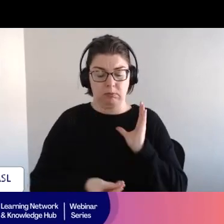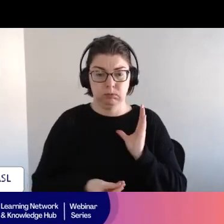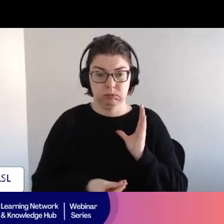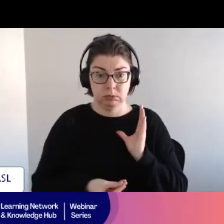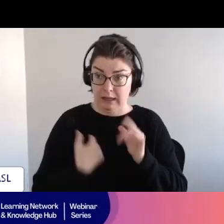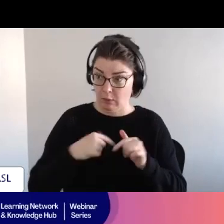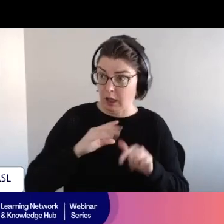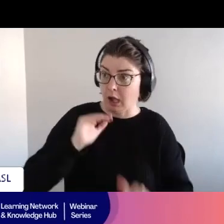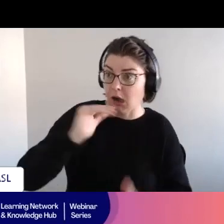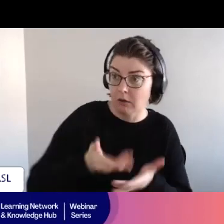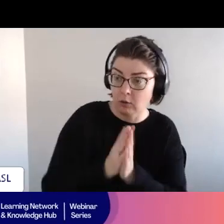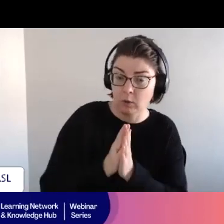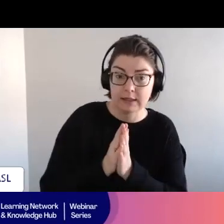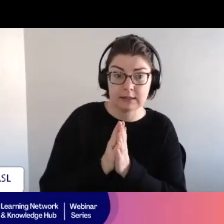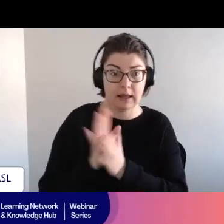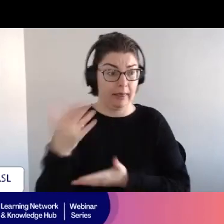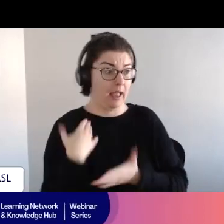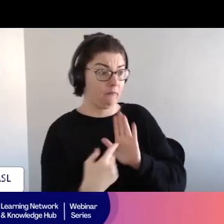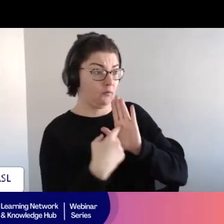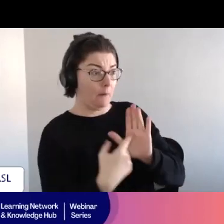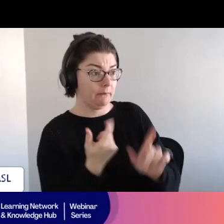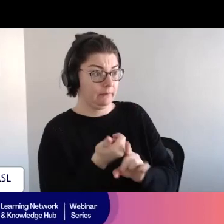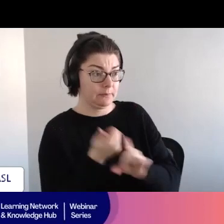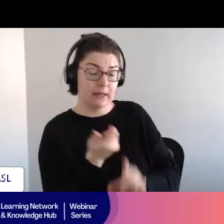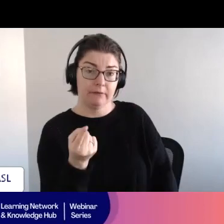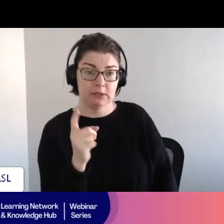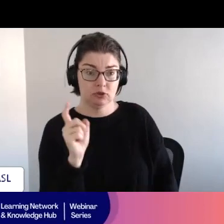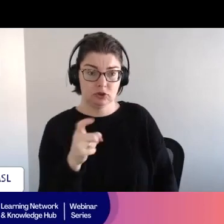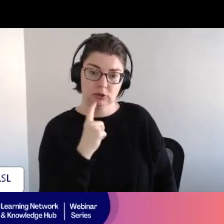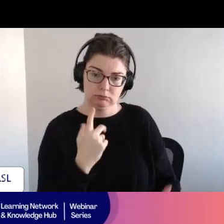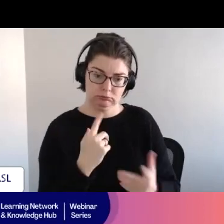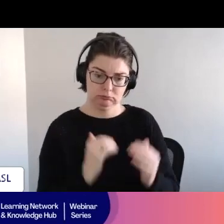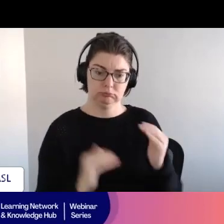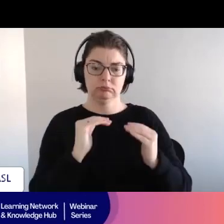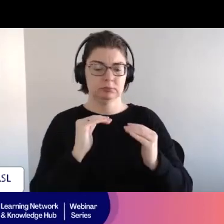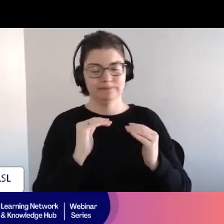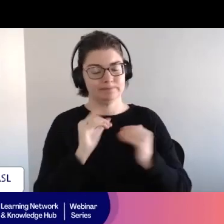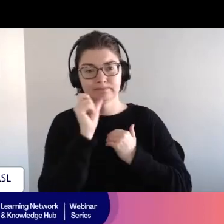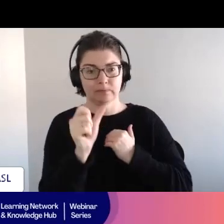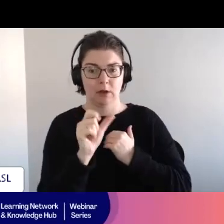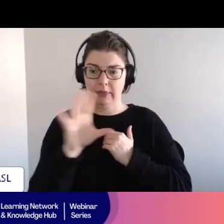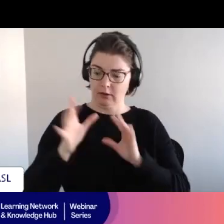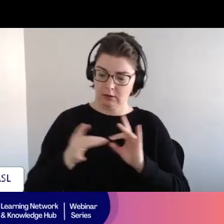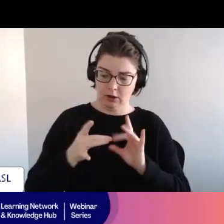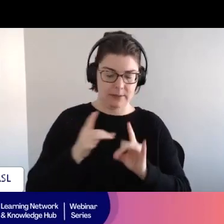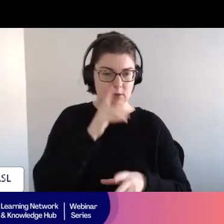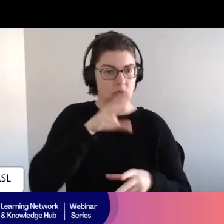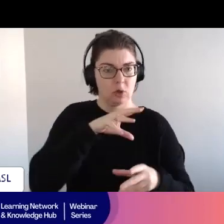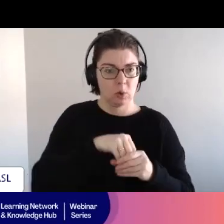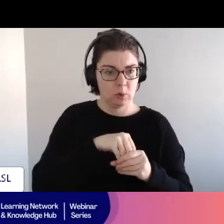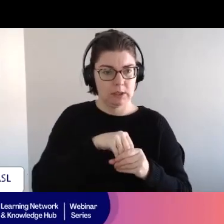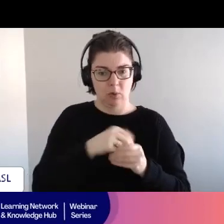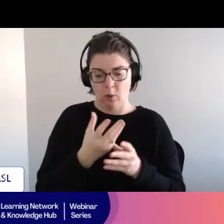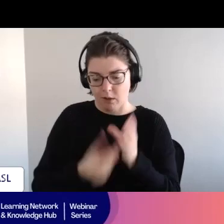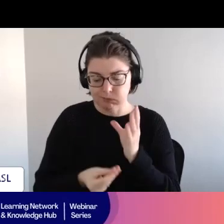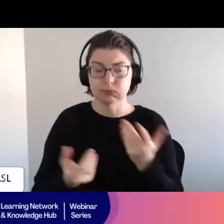absentes et même lorsqu'il le demande et je ne reçoivent pas la représentation qu'il devrait obtenir et ils n'ont pas voir